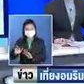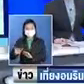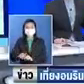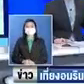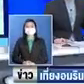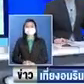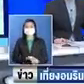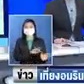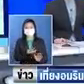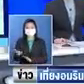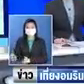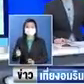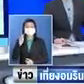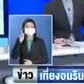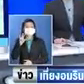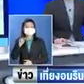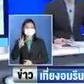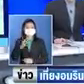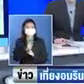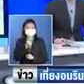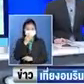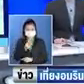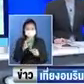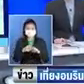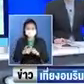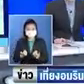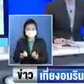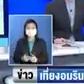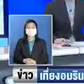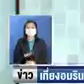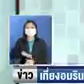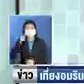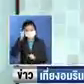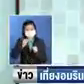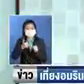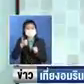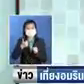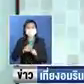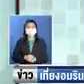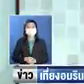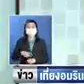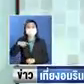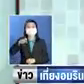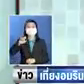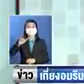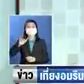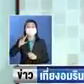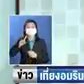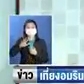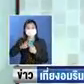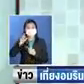ขณะเดียวกันอีกเรื่องหนึ่งที่ทีมข่าวมลินทีวียังคงเกาะติดเรื่องนี้คุณผู้ชมยังจำได้ไหมครับพิยดานะฮะทองคำพัน